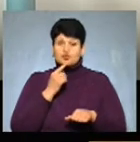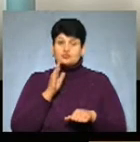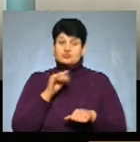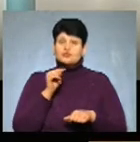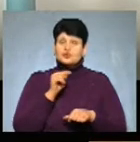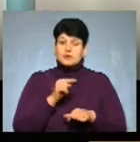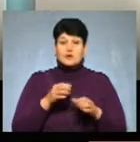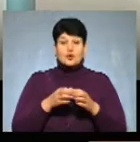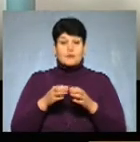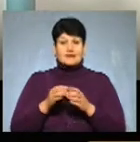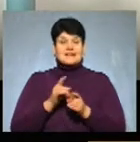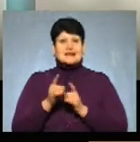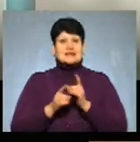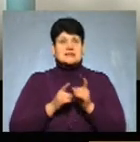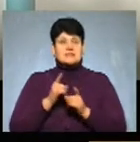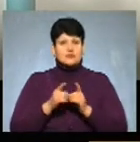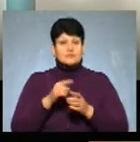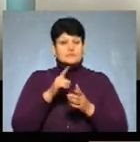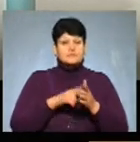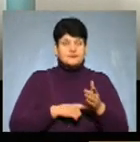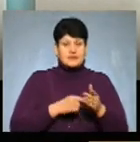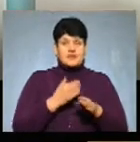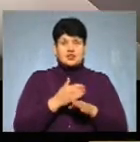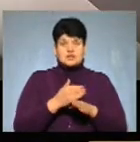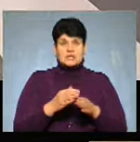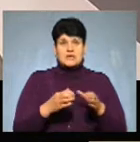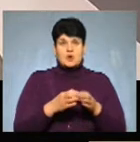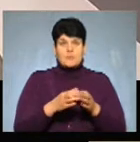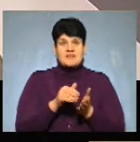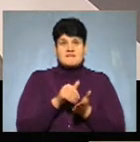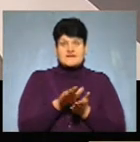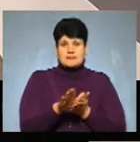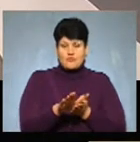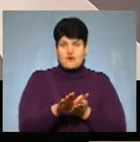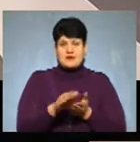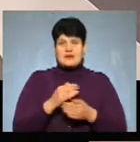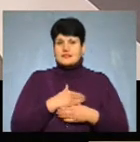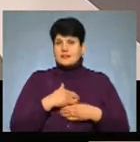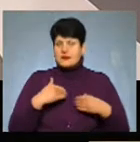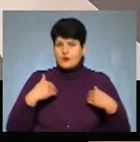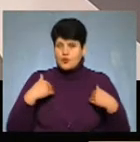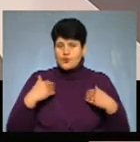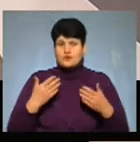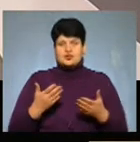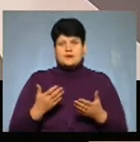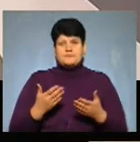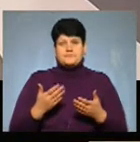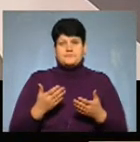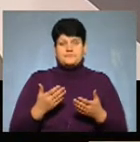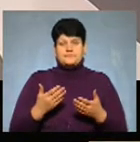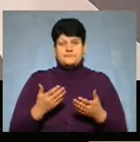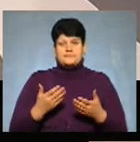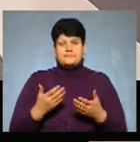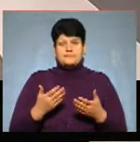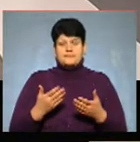громад, які змінюють конфесійну приналежність, де частина громади там відмовляється і не хоче